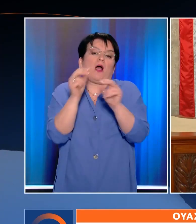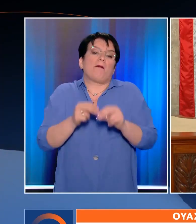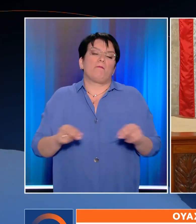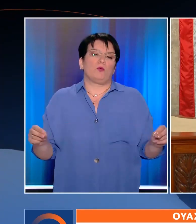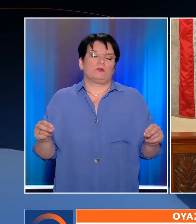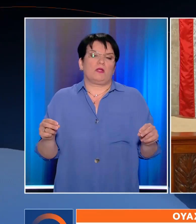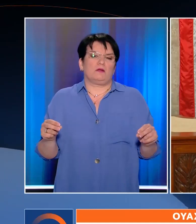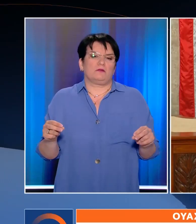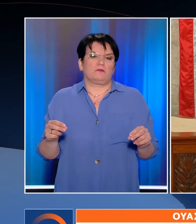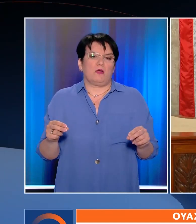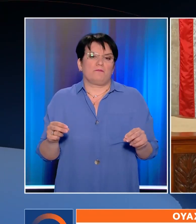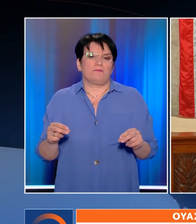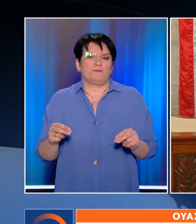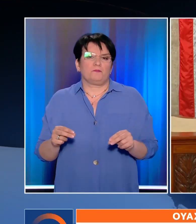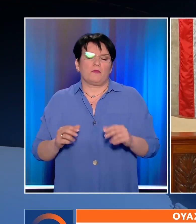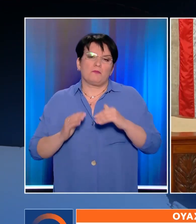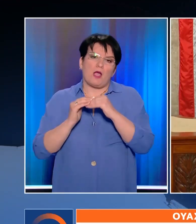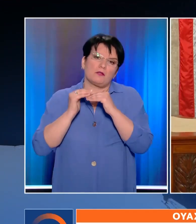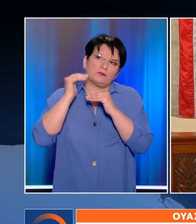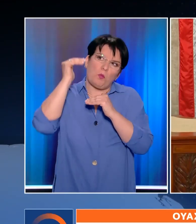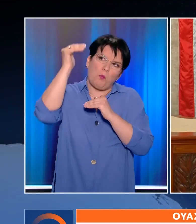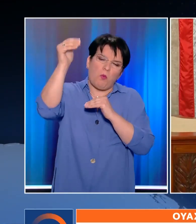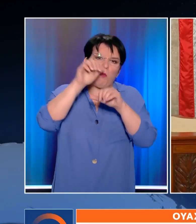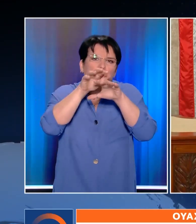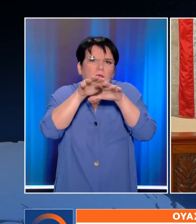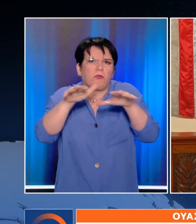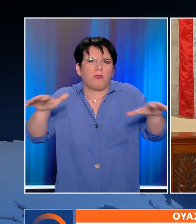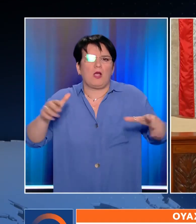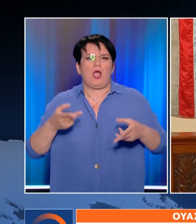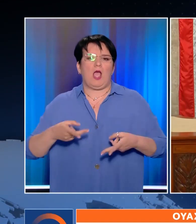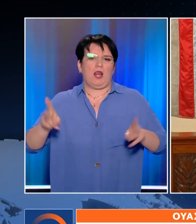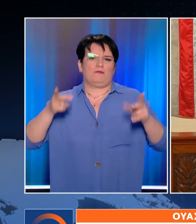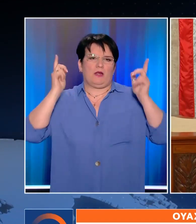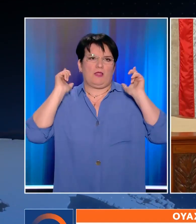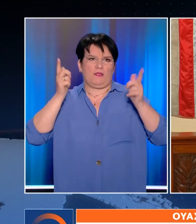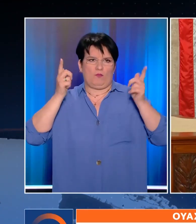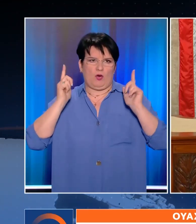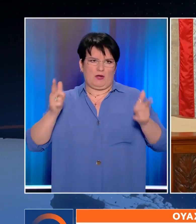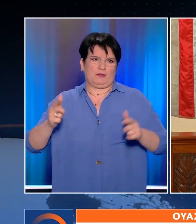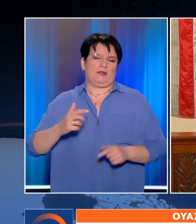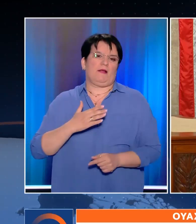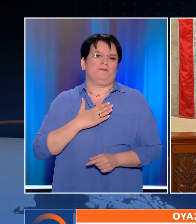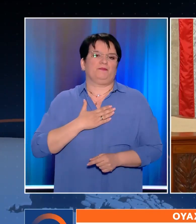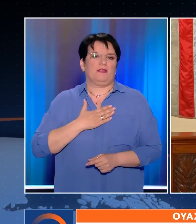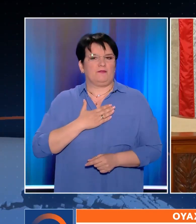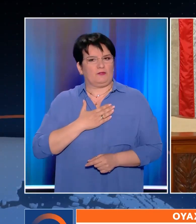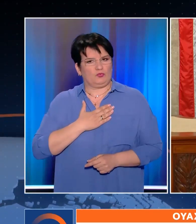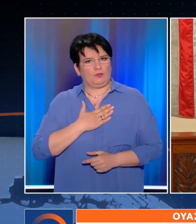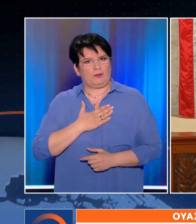μεγαλύτερο άλμα και επέκταση για την ελευθερία και την δημοκρατία που είχε γνωρίσει ως τότε ο